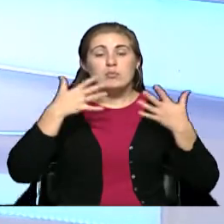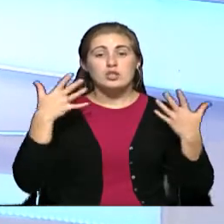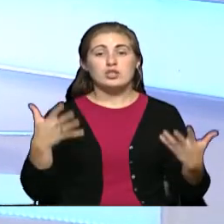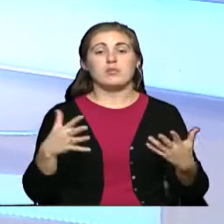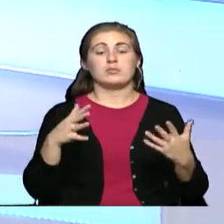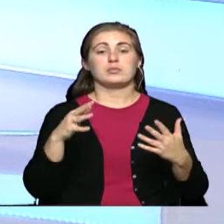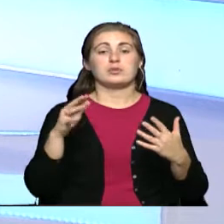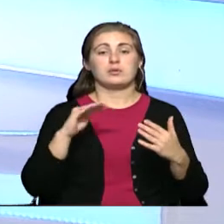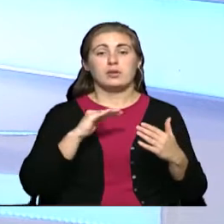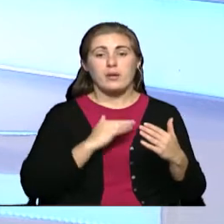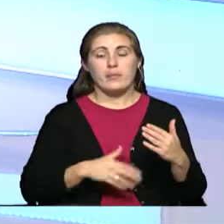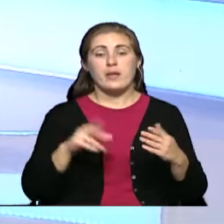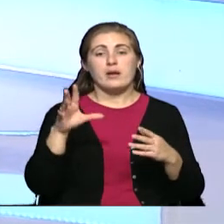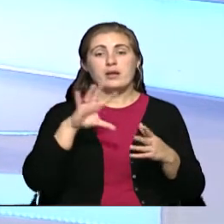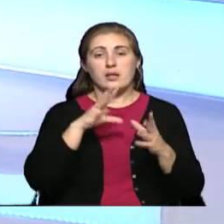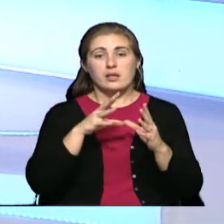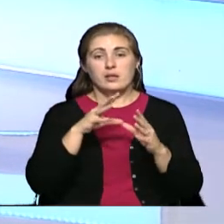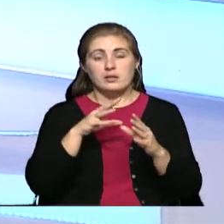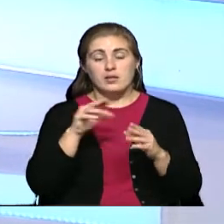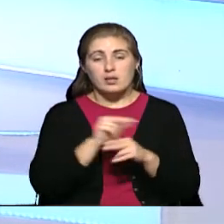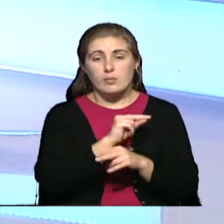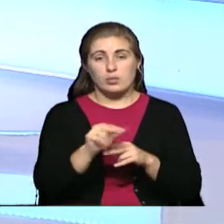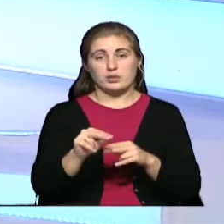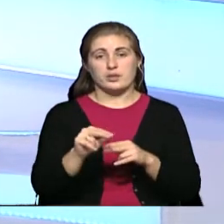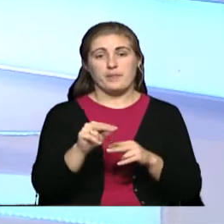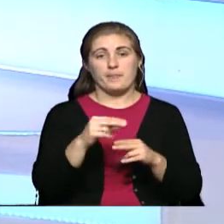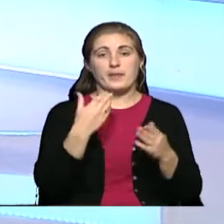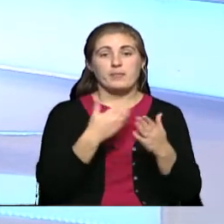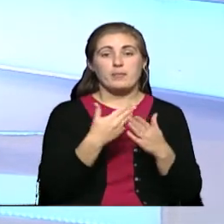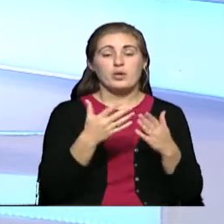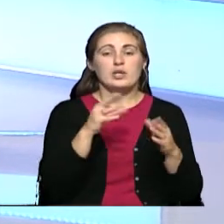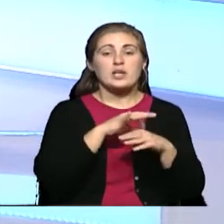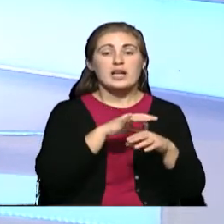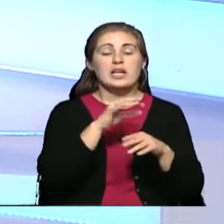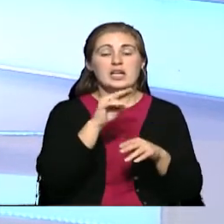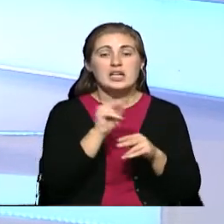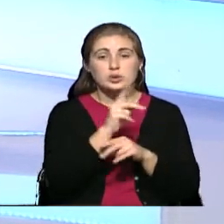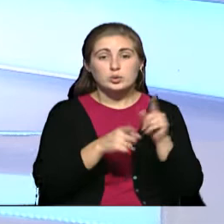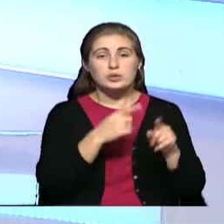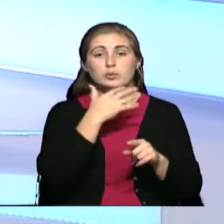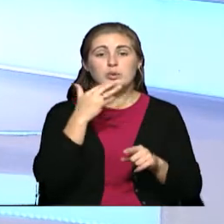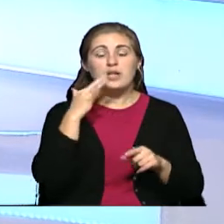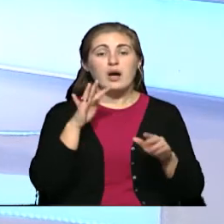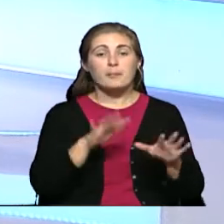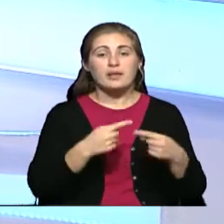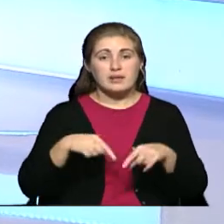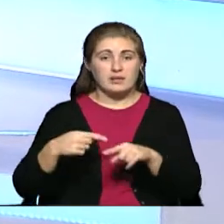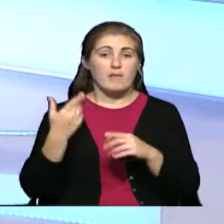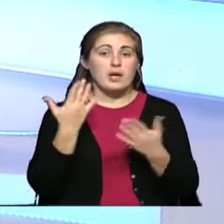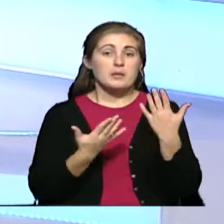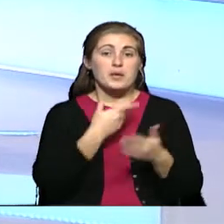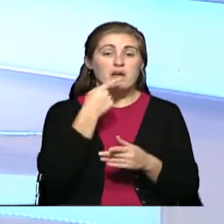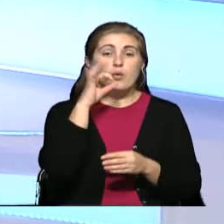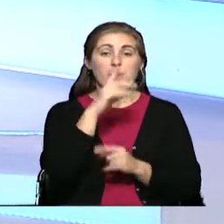идут масштабные капитальные ремонты, идет реконструкция многих объектов. Но если мы говорим про модернизацию,